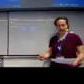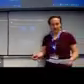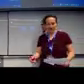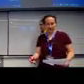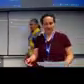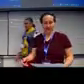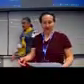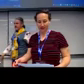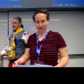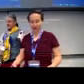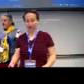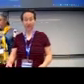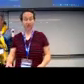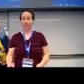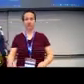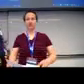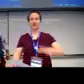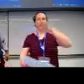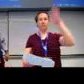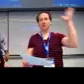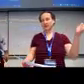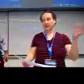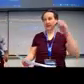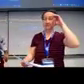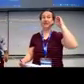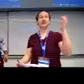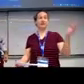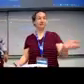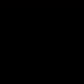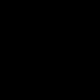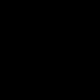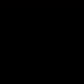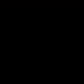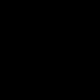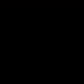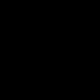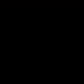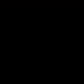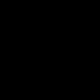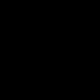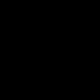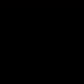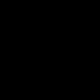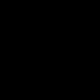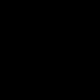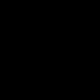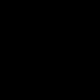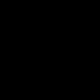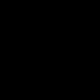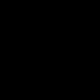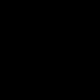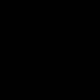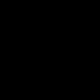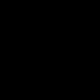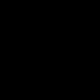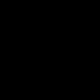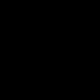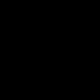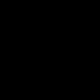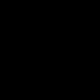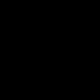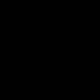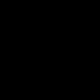C'est très intéressant de vous entendre autant sur toute la beauté des rêves puis les défis que ça occasionne aussi. Hein. On a vu les